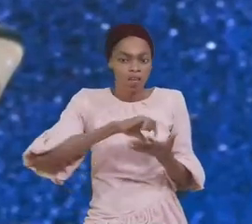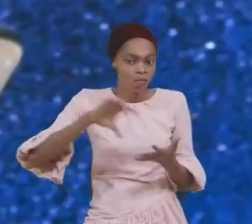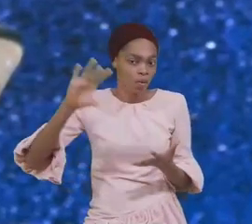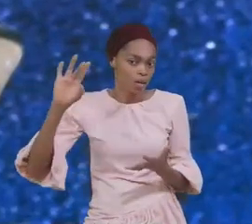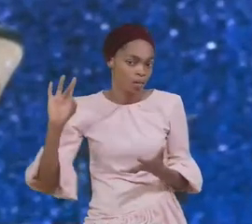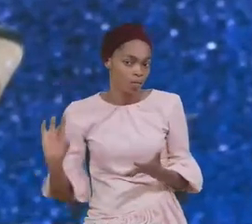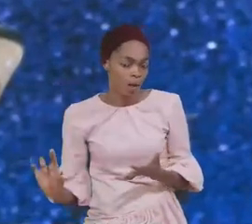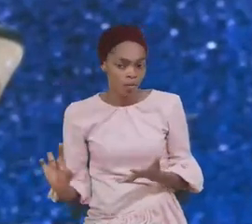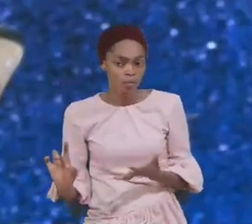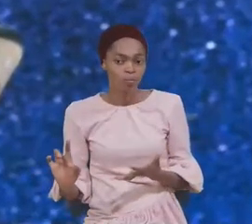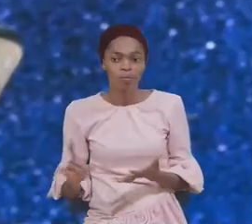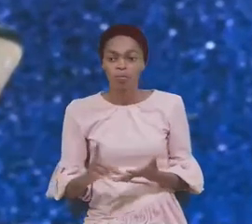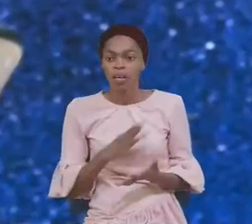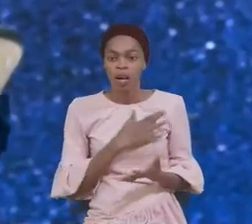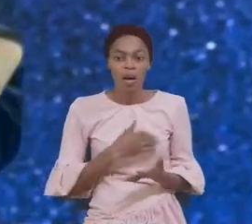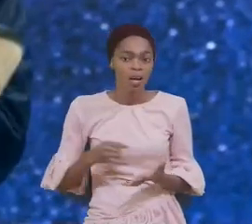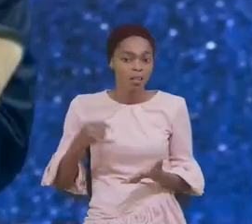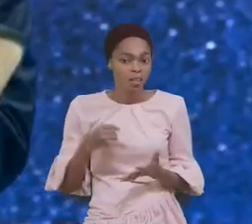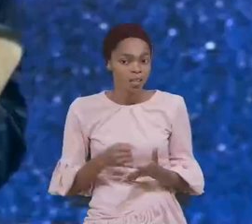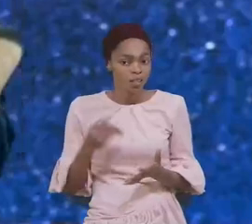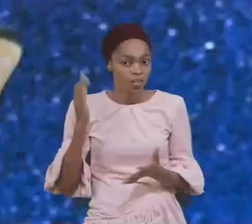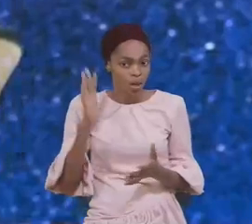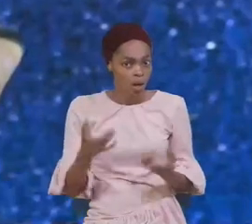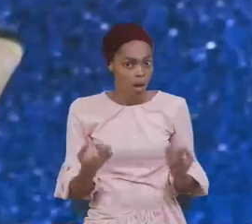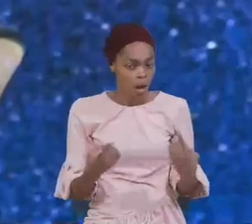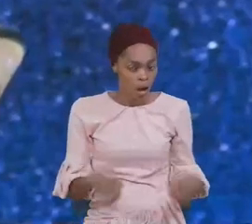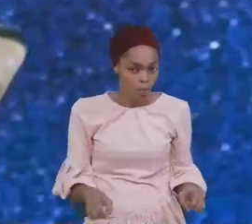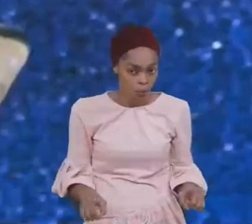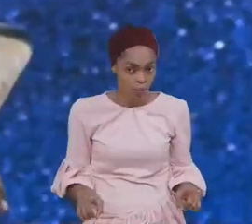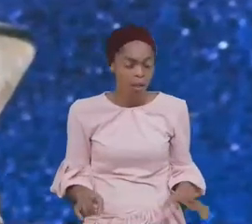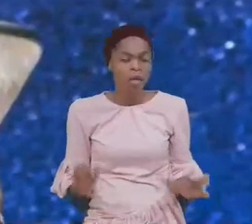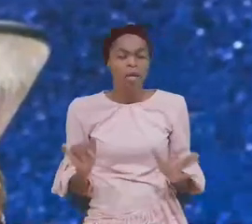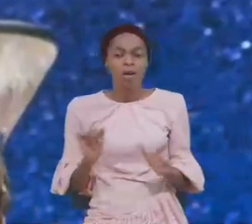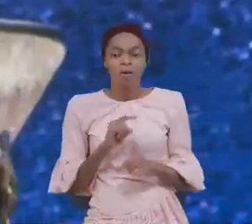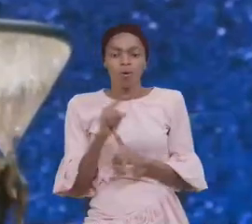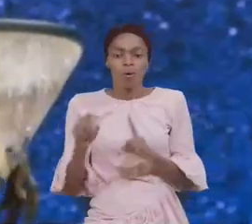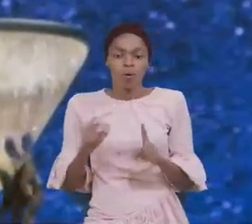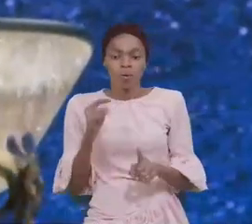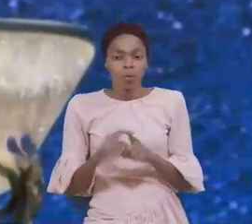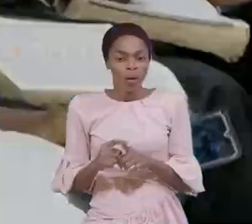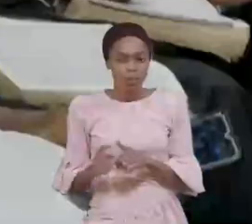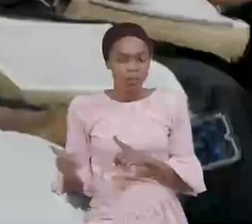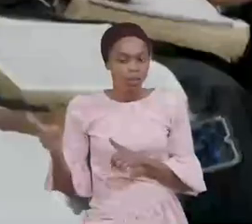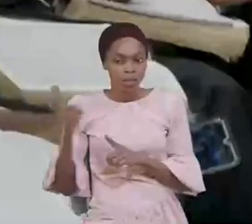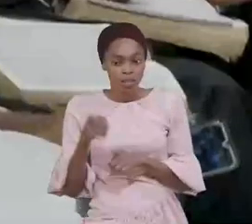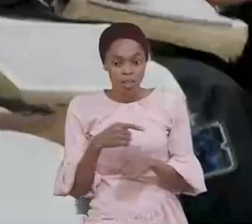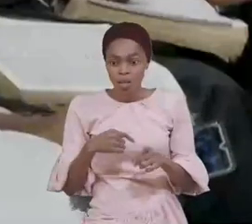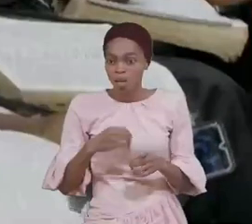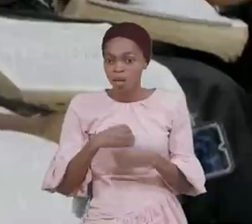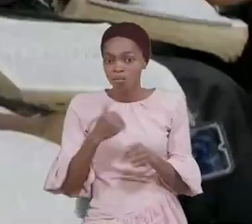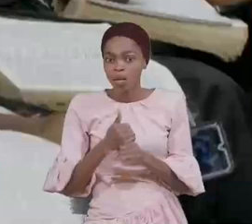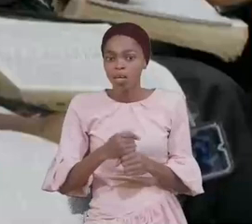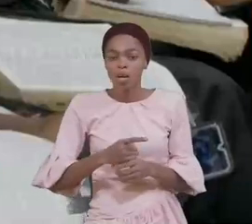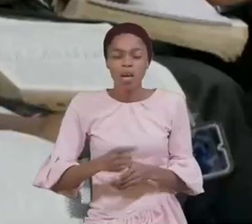verset 5 dit, quand ils sonneront de la corne retentissante, quand vous